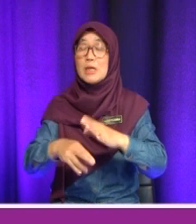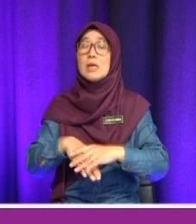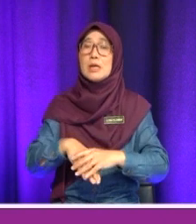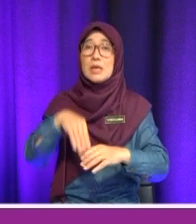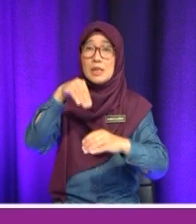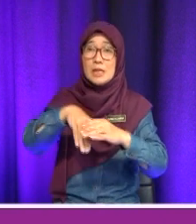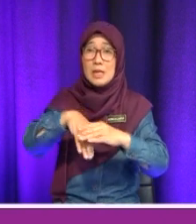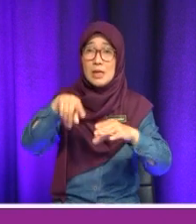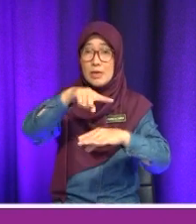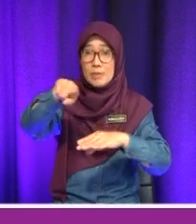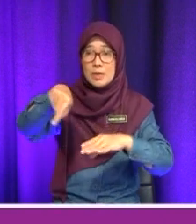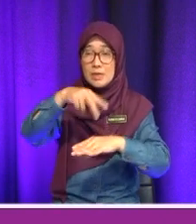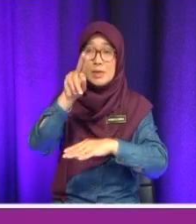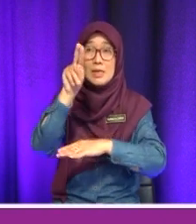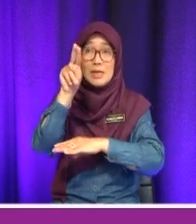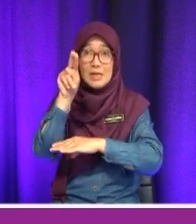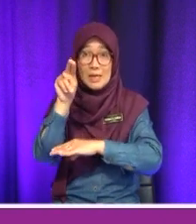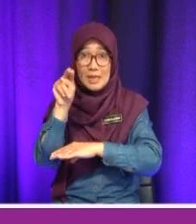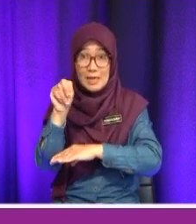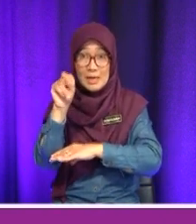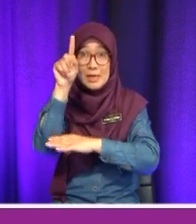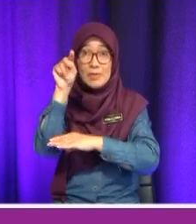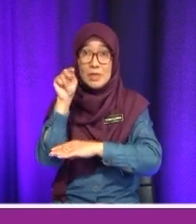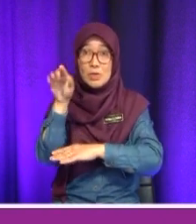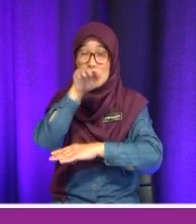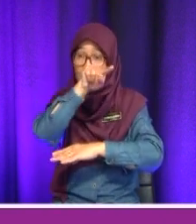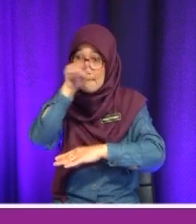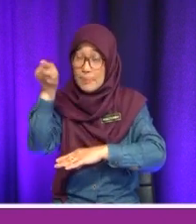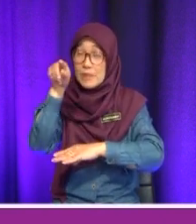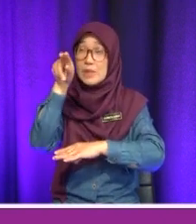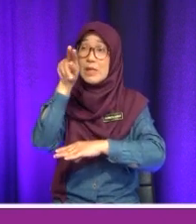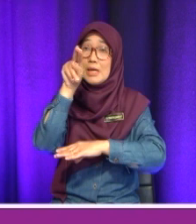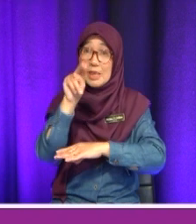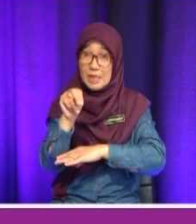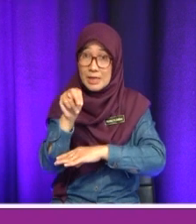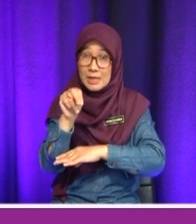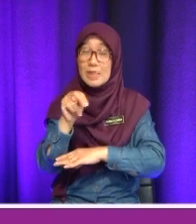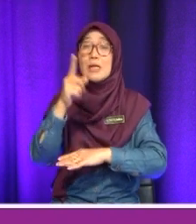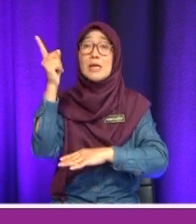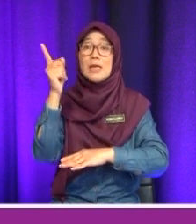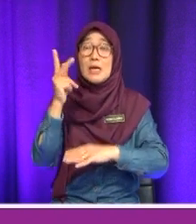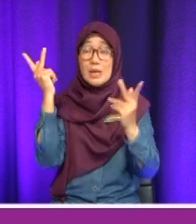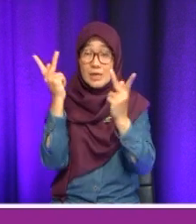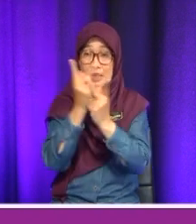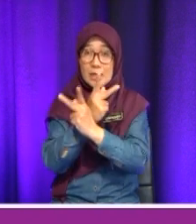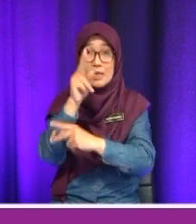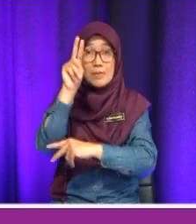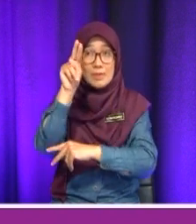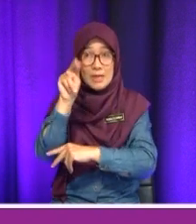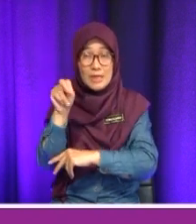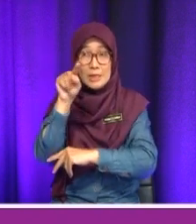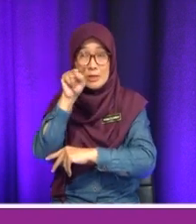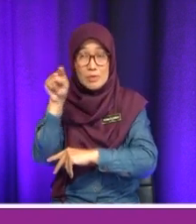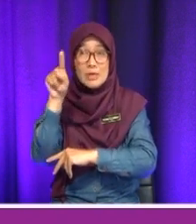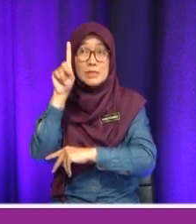bersamaan dengan n factory of an juga bersamaan dengan n and tolak 1 faktorial